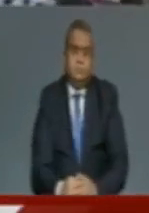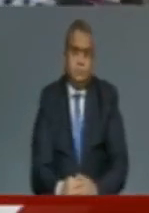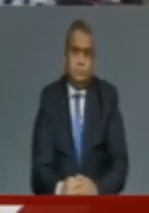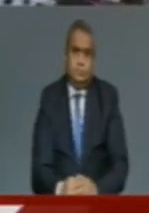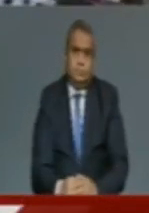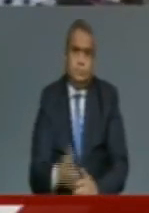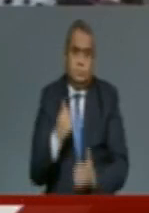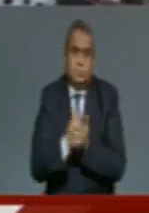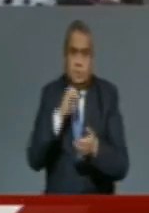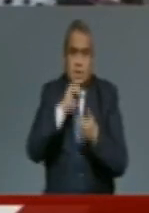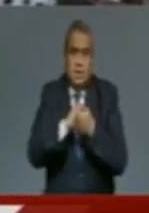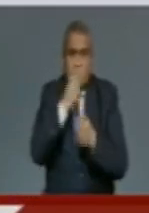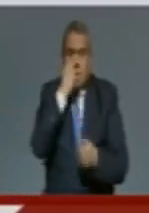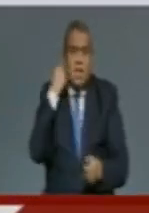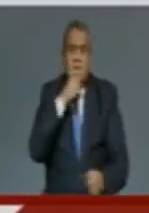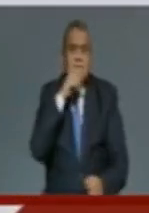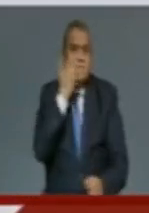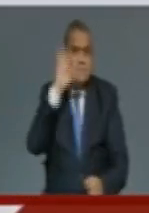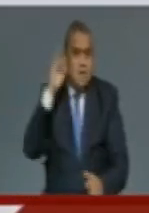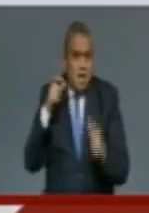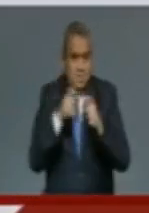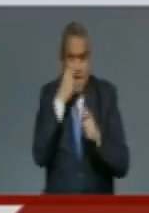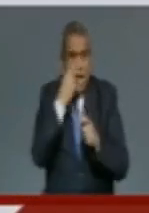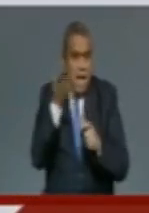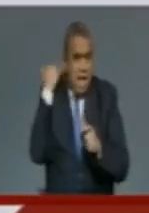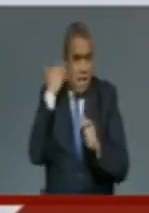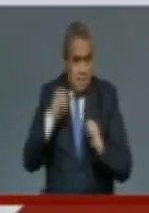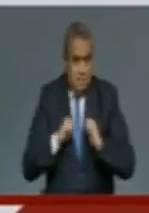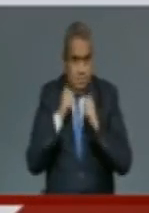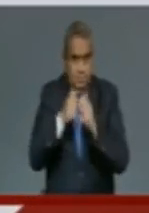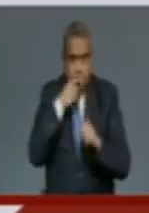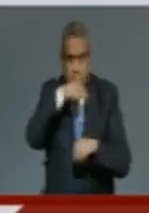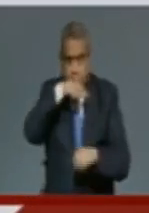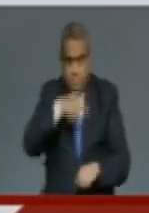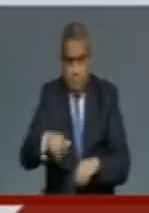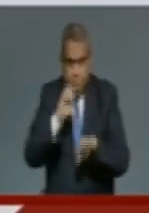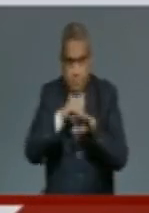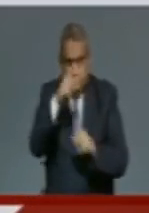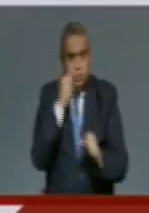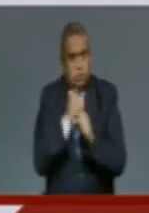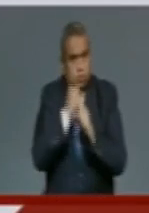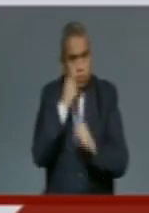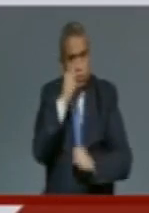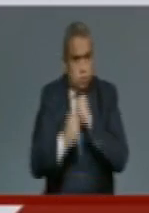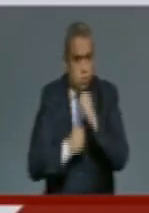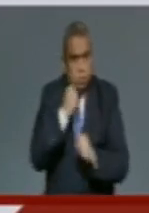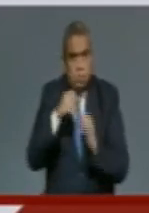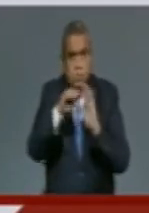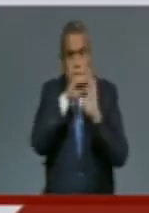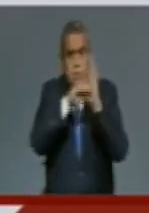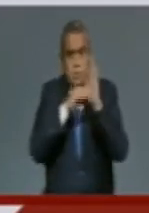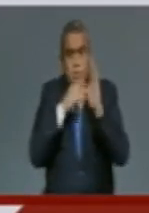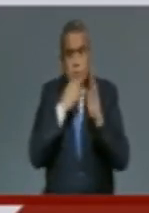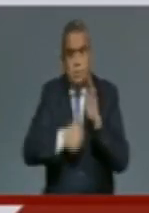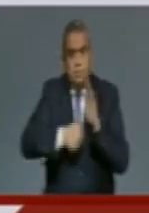باريس بحضورنا هنا أثناء عقد هذا المؤتمر، وبقول فيه ان احنا تحركنا وعملنا برنامج طموح جدا جدا